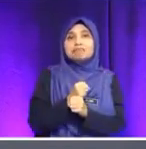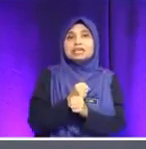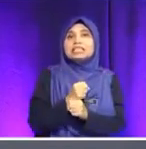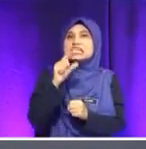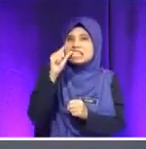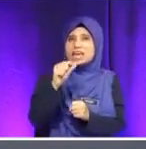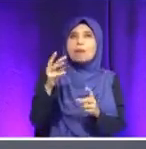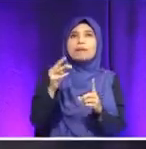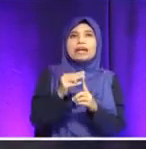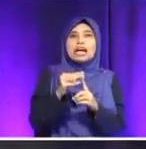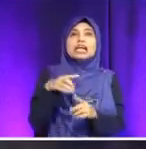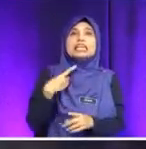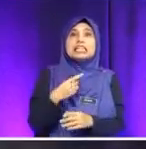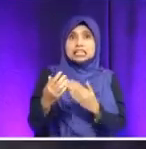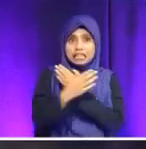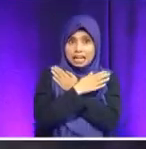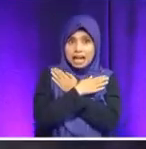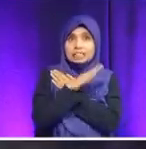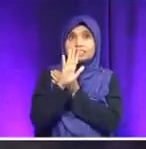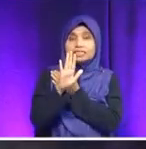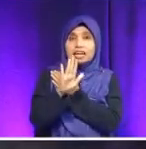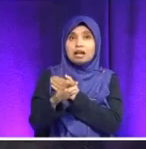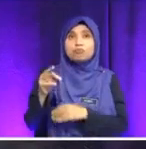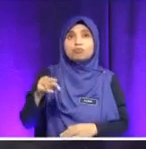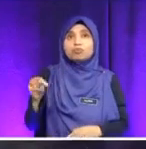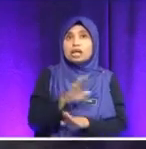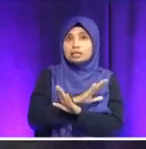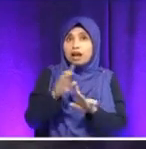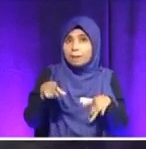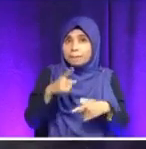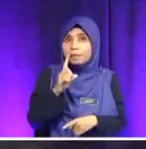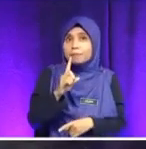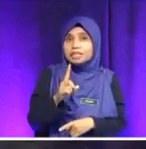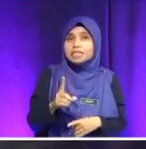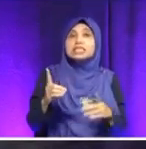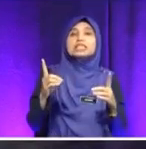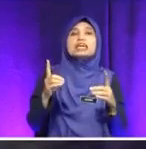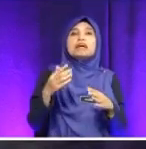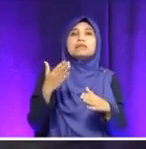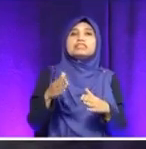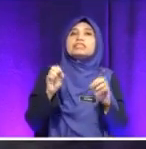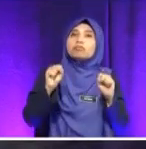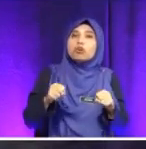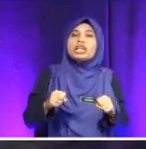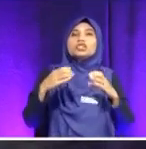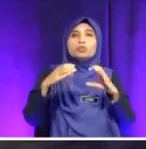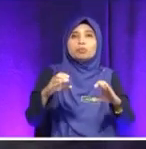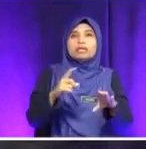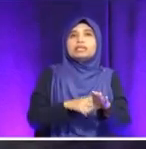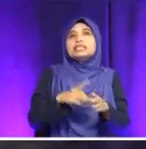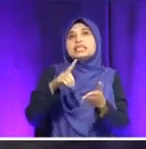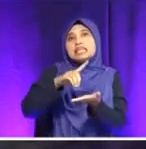Okey, baik cikgu. Kita dah berehat sekejap. Okay. Dan murid-murid jangan ke mana-mana. Banyak lagi cikgu nak ajar kepada kita. Mungkin boleh cubalah kat dapur tu ke,